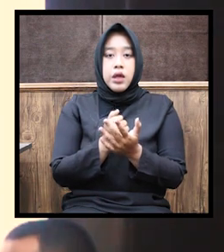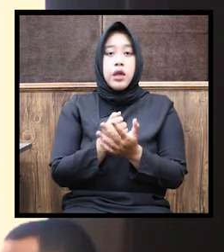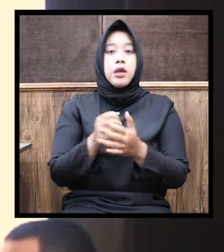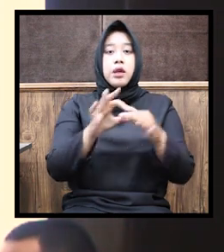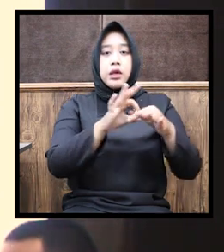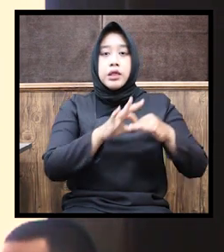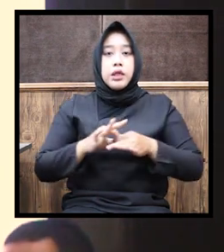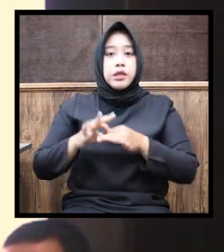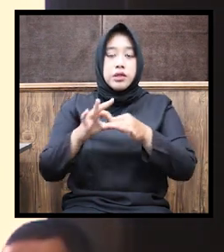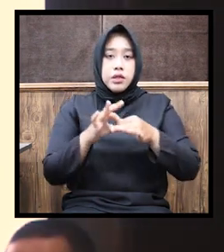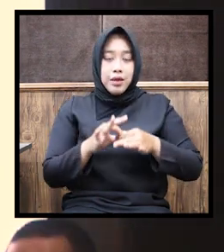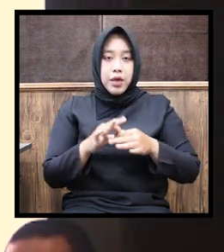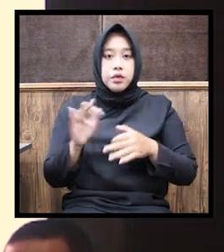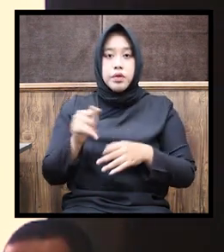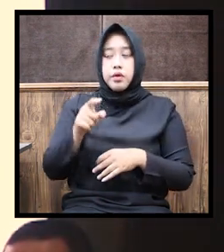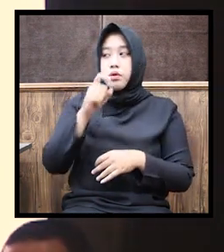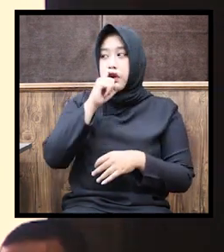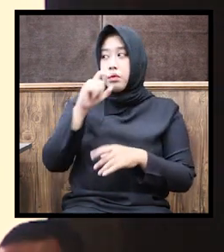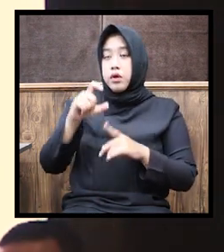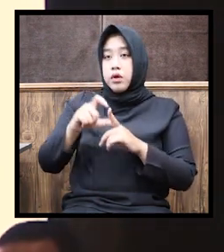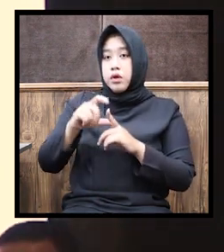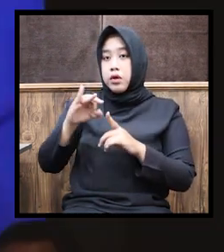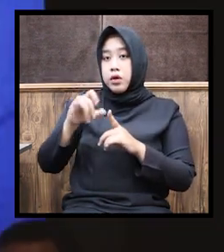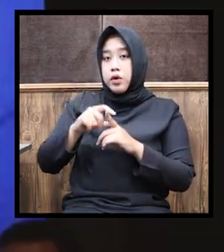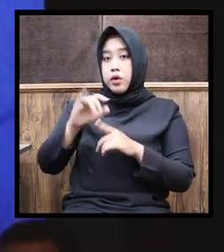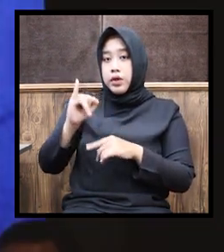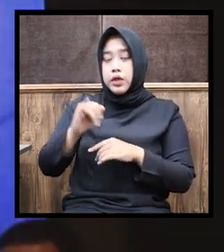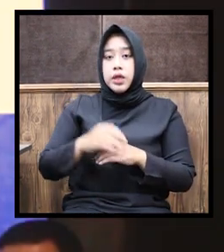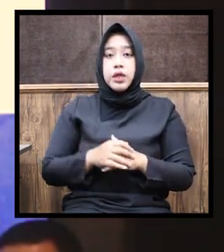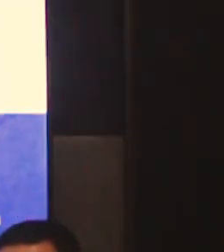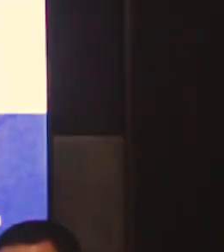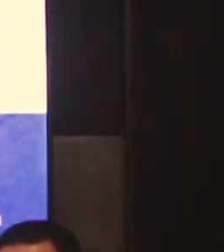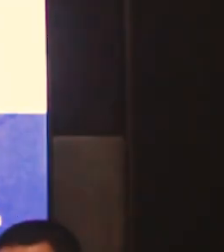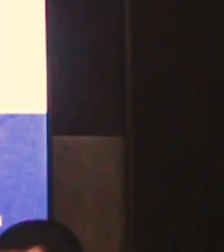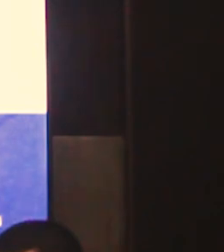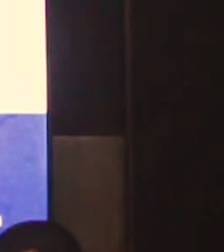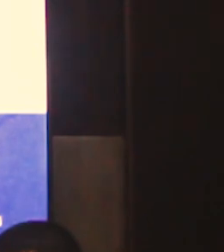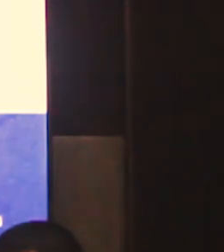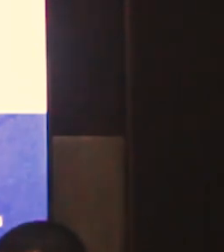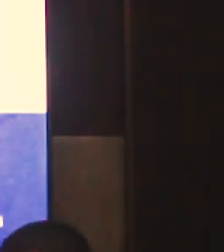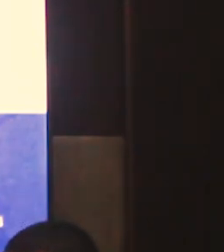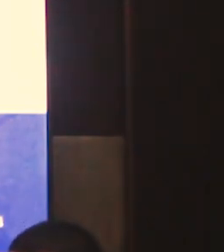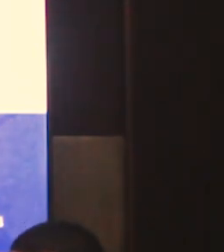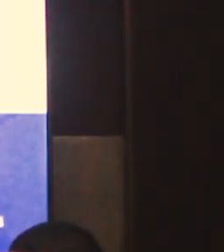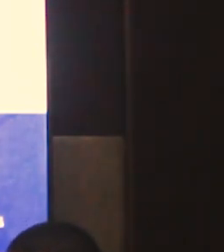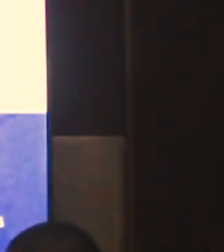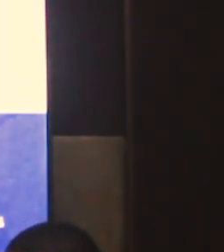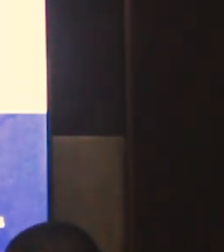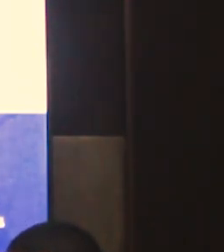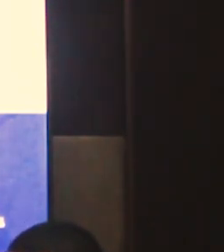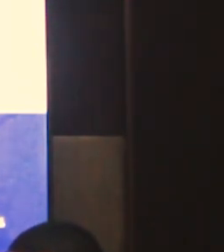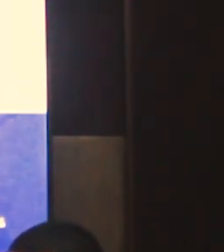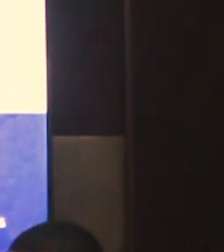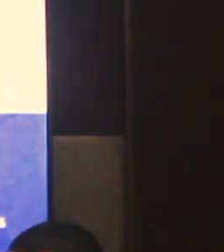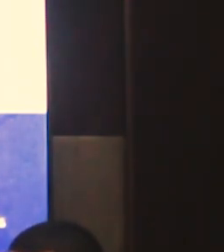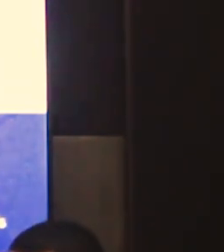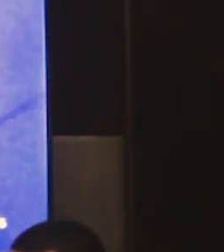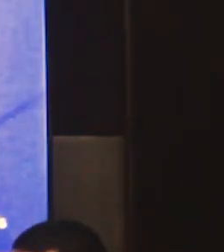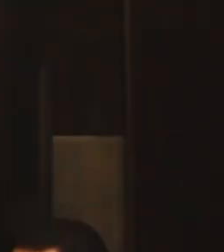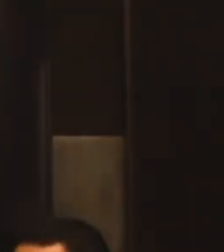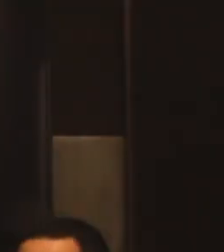bersama-sama seperti itu Pak Oke e soat inklusif sekalian karena sudah dipengujung